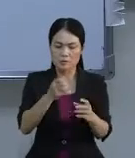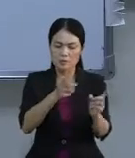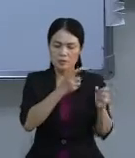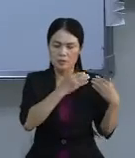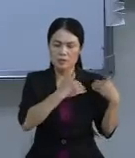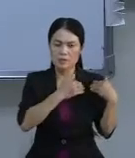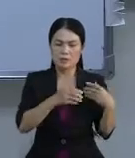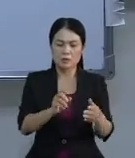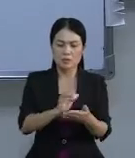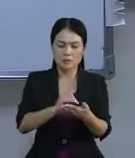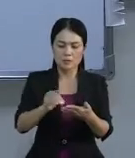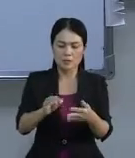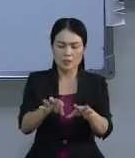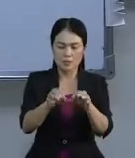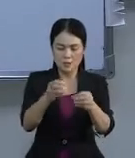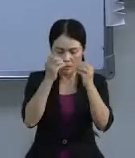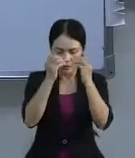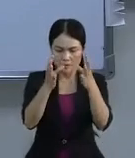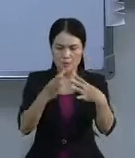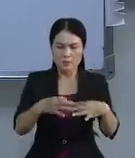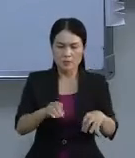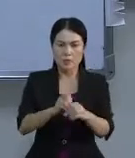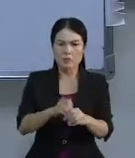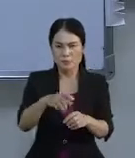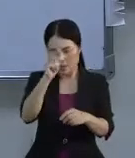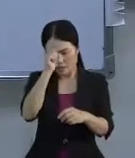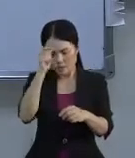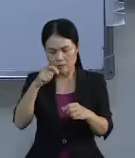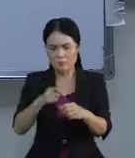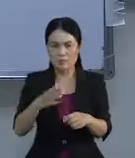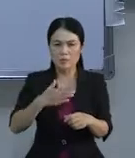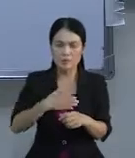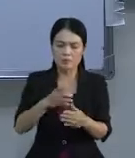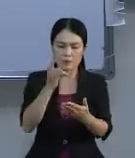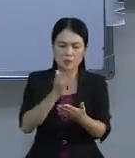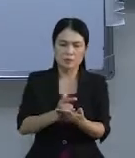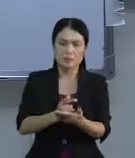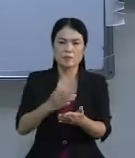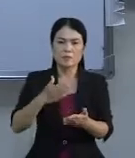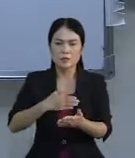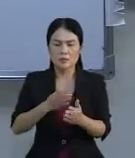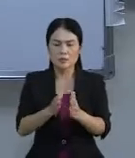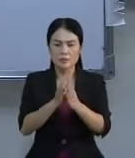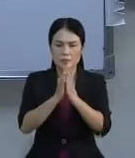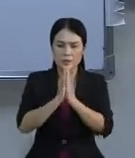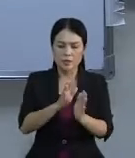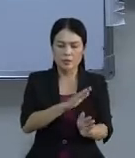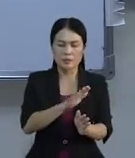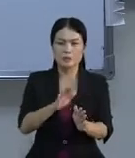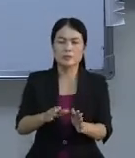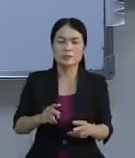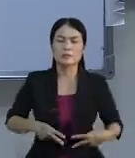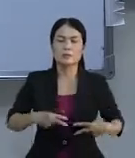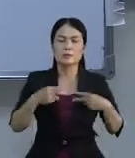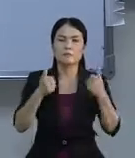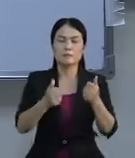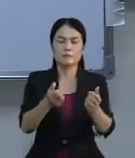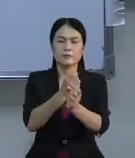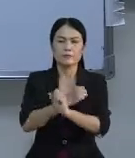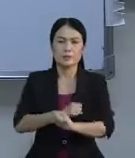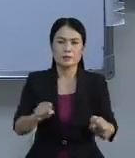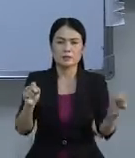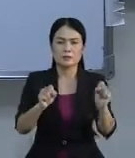សំណេរការស្រង់ព័ត៌មានសំខាន់សំខាន់នៅក្នុងរឿងលោកគ្រូសូមបញ្ជាក់ឲ្យលោកគ្រូជូនពរបងប្អូនទាំងអស់គ្នាឲ្យមានសុខភាពល្អសុខ